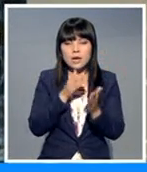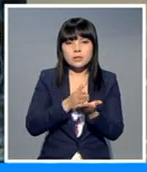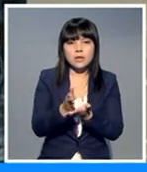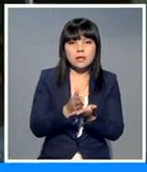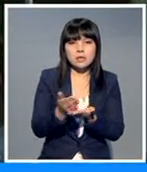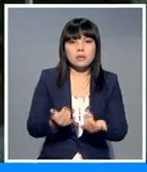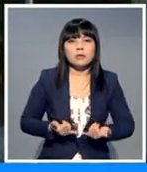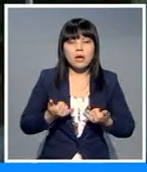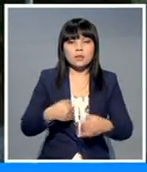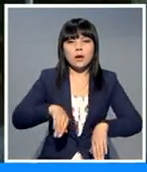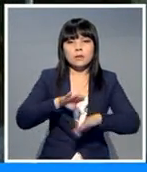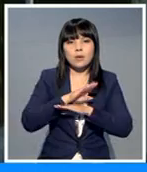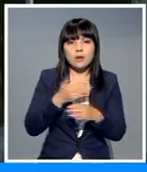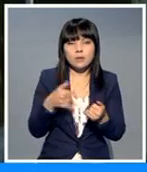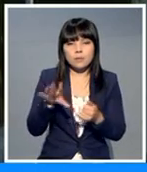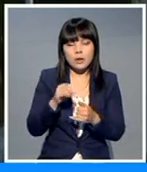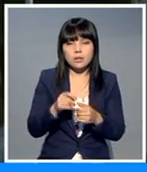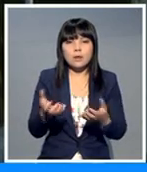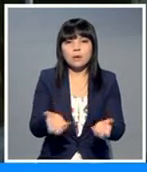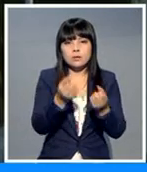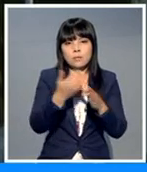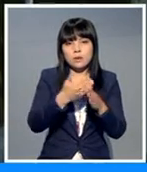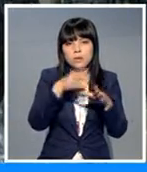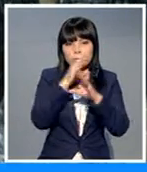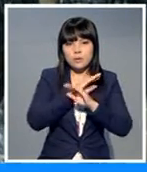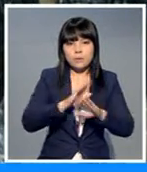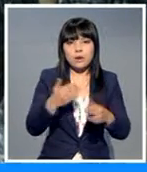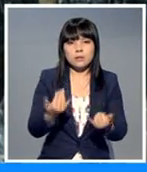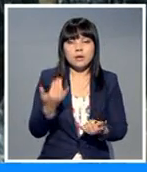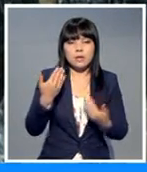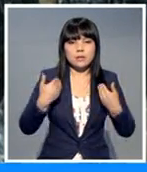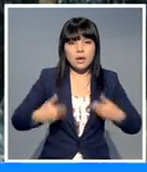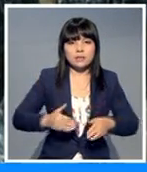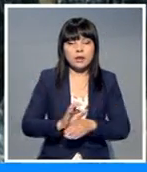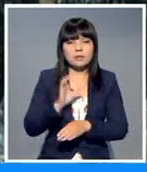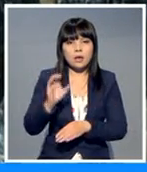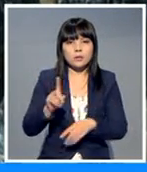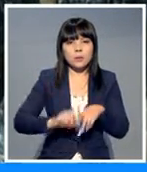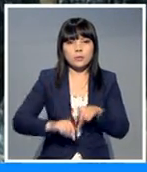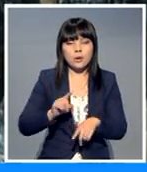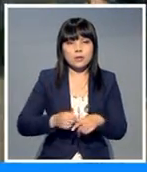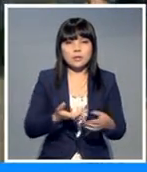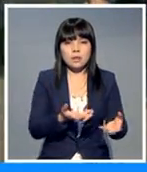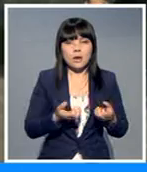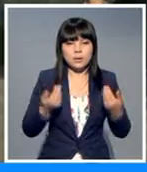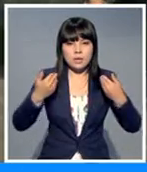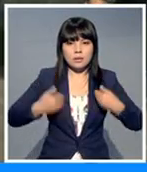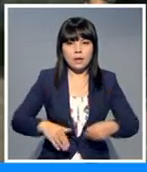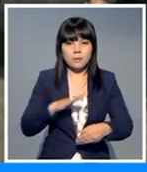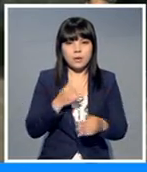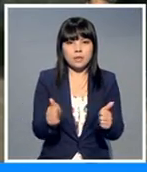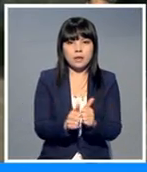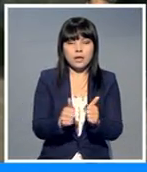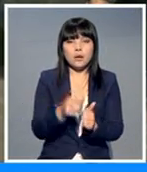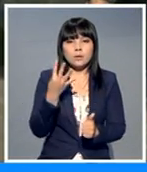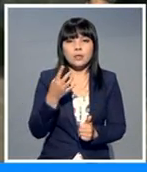жауынгерді өлімнен арашалап алу мүмкін болмады. Батыс қазақстандық бозбаланың денесін туыстары туған жеріне алып кетті. Оның жанында болған